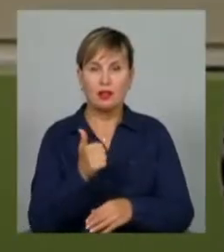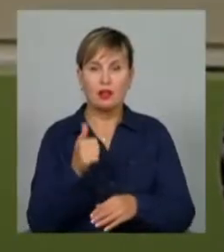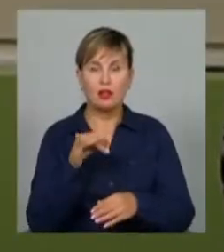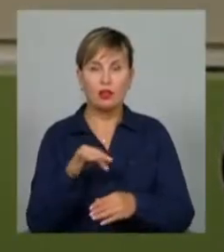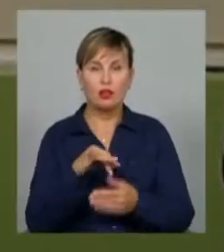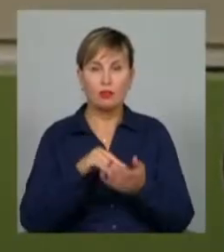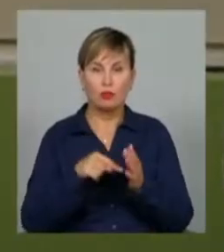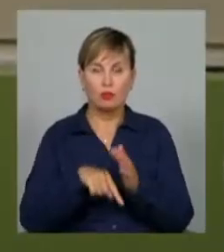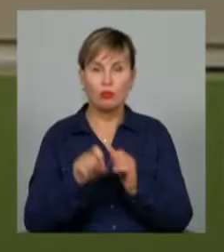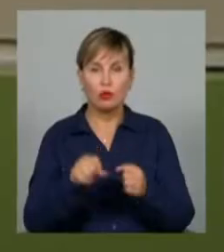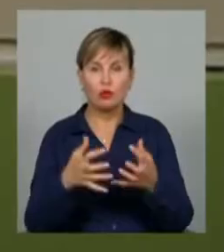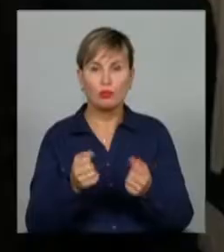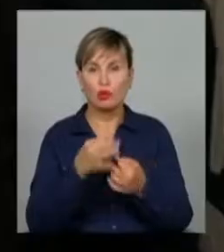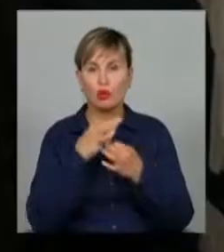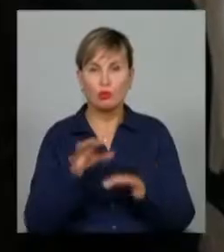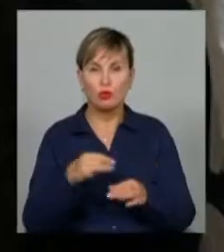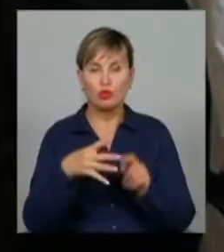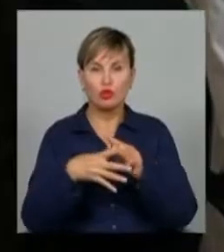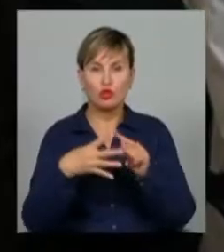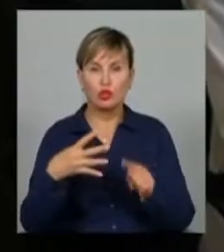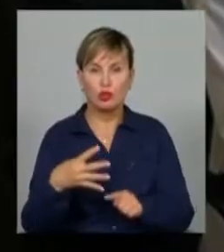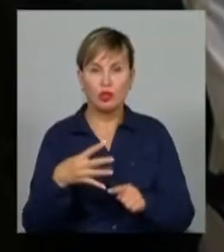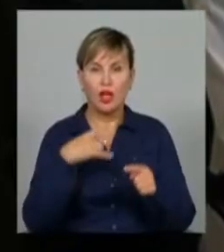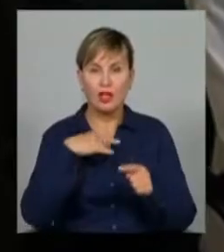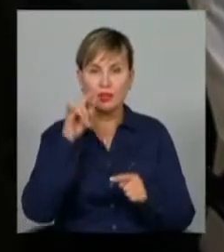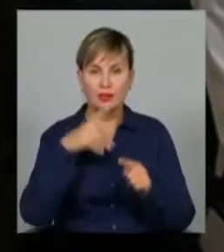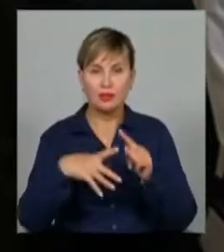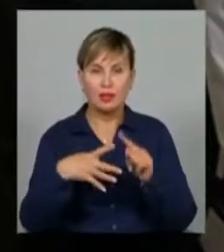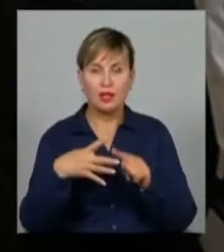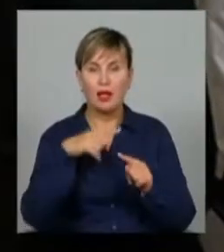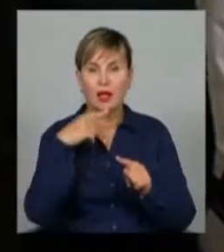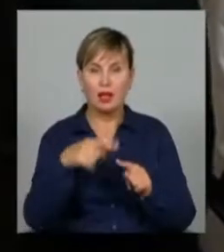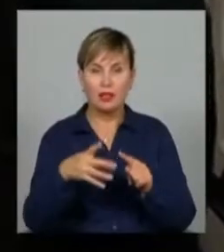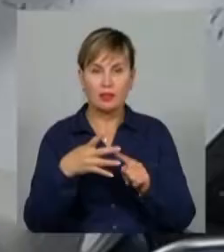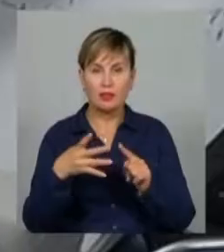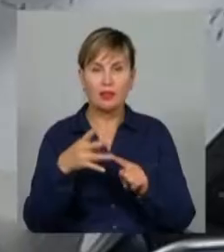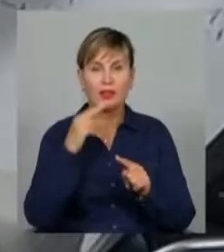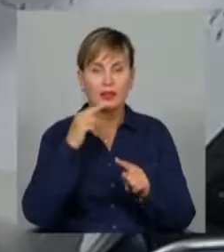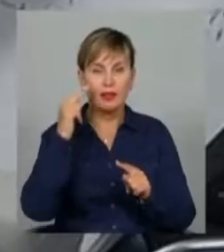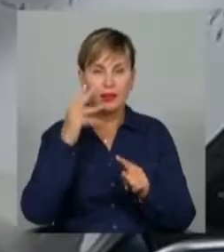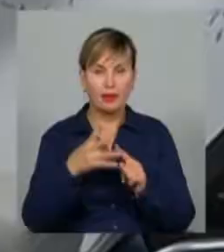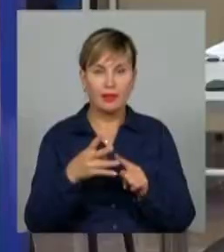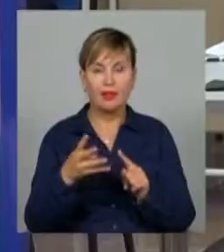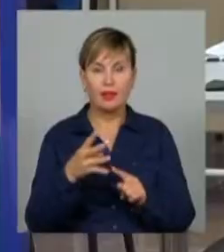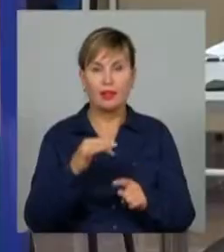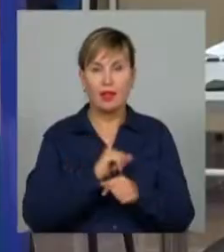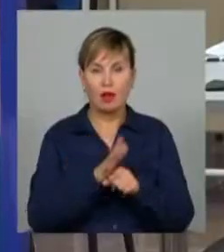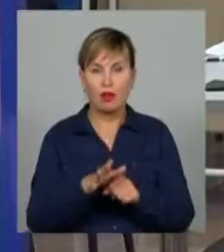в пунктах можно получить любой из четырех препаратов. Отечественный «Казвак», российский «Спутник Ви», китайский «Хаят» и «Коронавак».